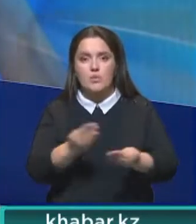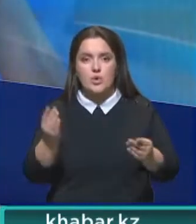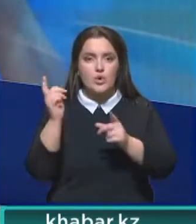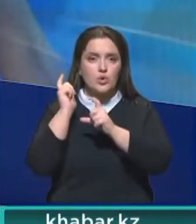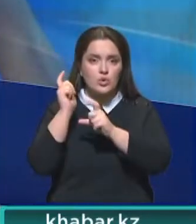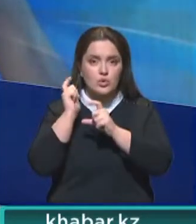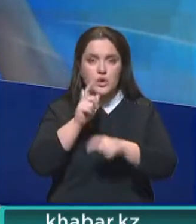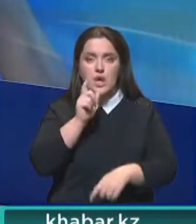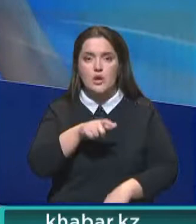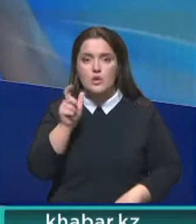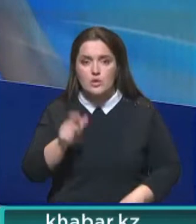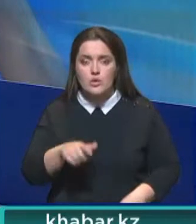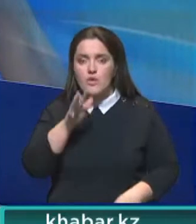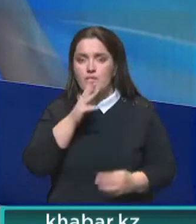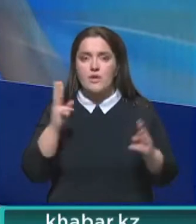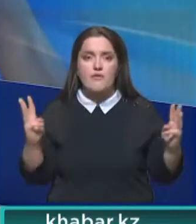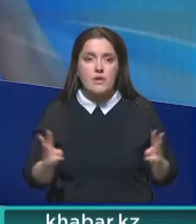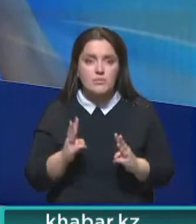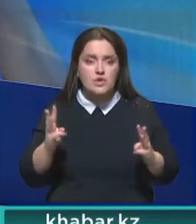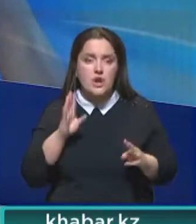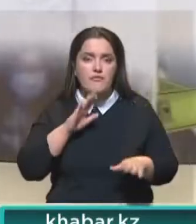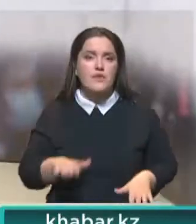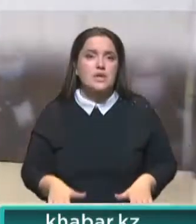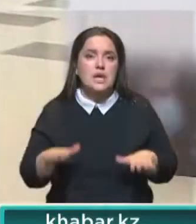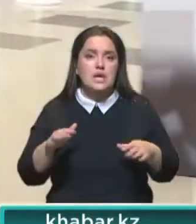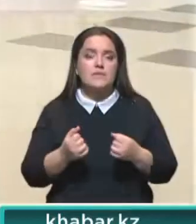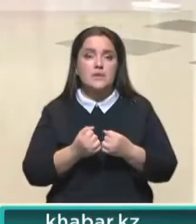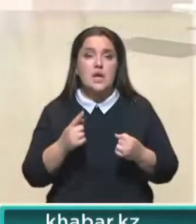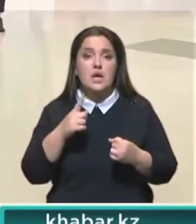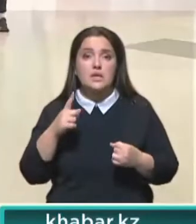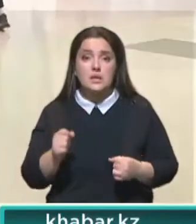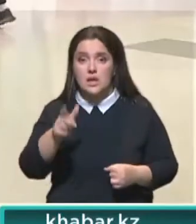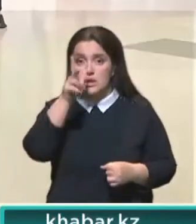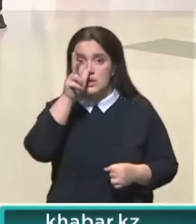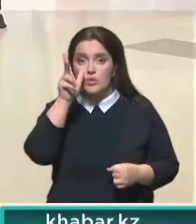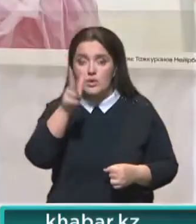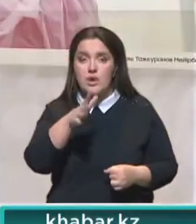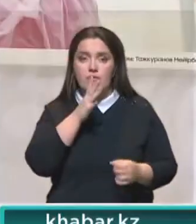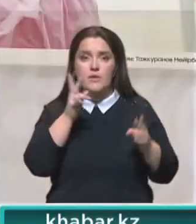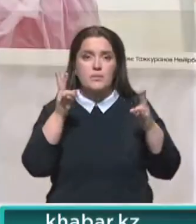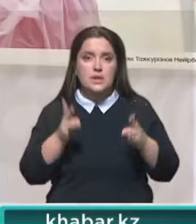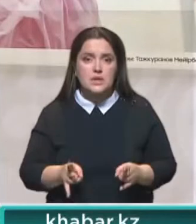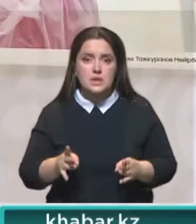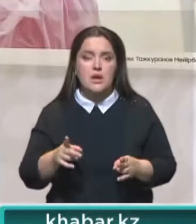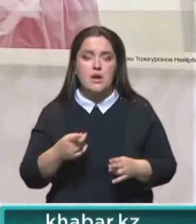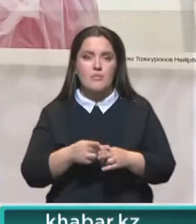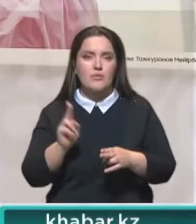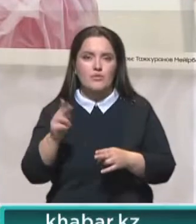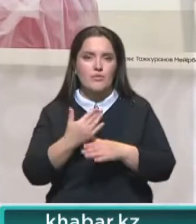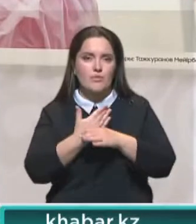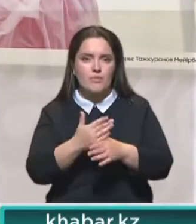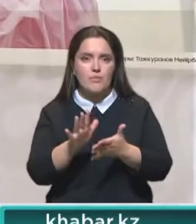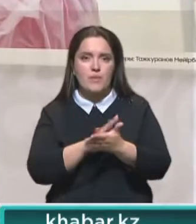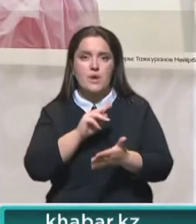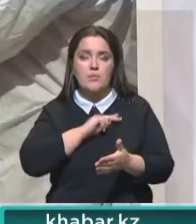распределяющие гуманитарные грузы, помогающие людям во время пожаров, наводнений и взрывов за последние 3 года, во время трагических событий